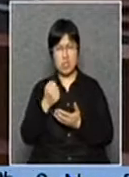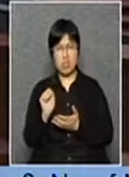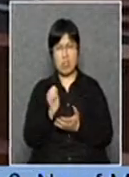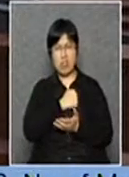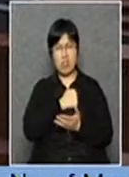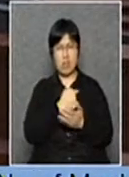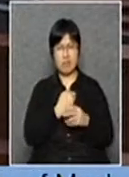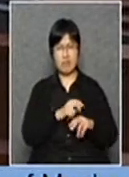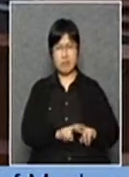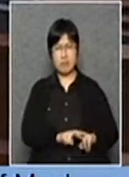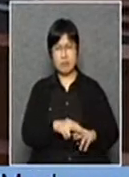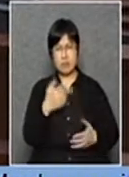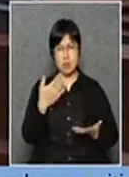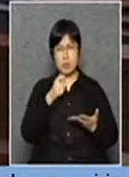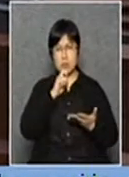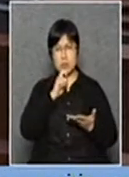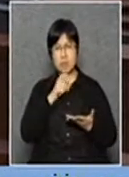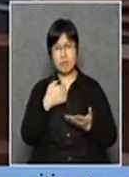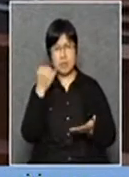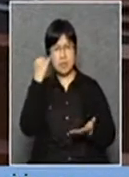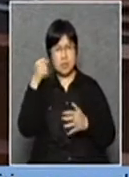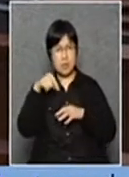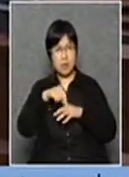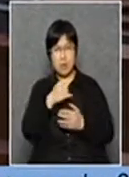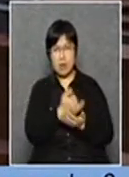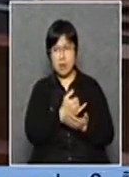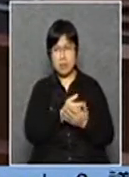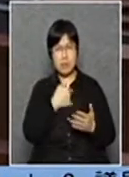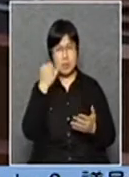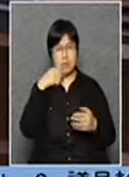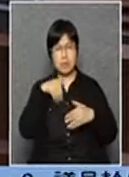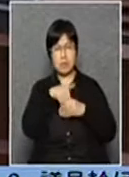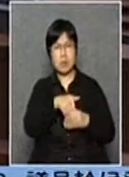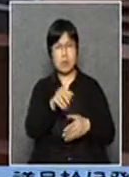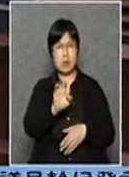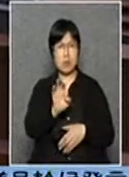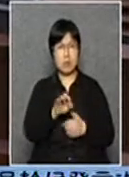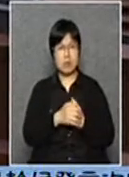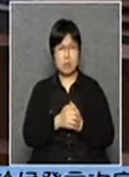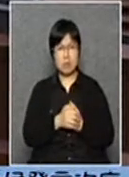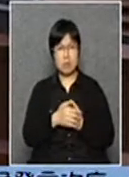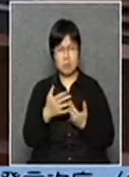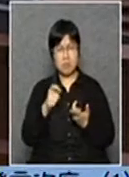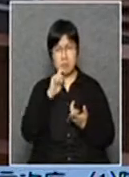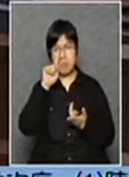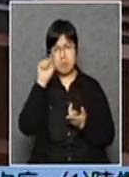完全唔喐，有冇人甚至乎唔知道啲基金嘅存在，完全唔識申請咧？呢個係完全好大嘅問